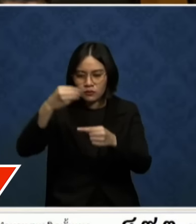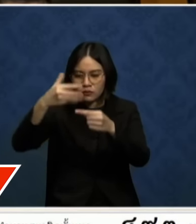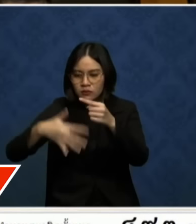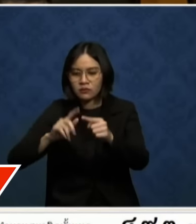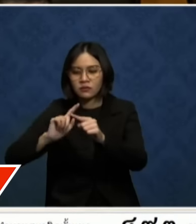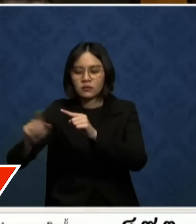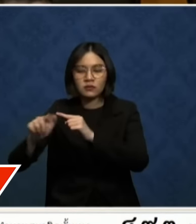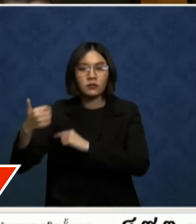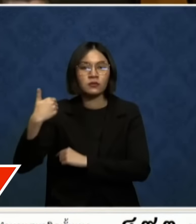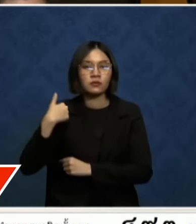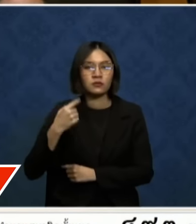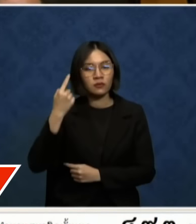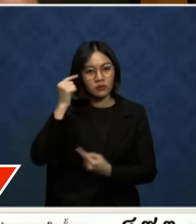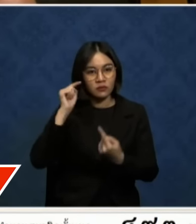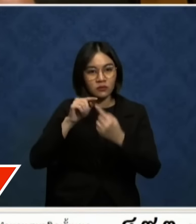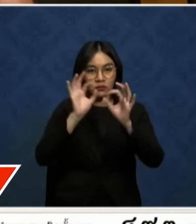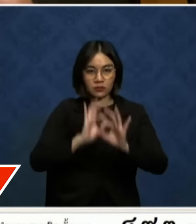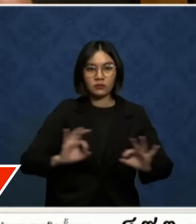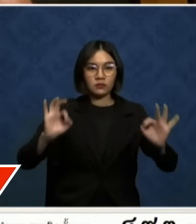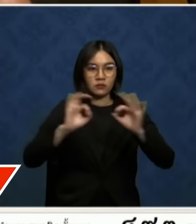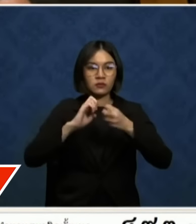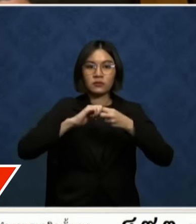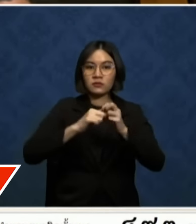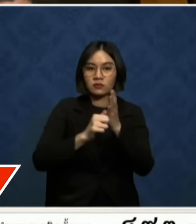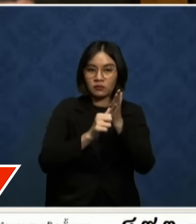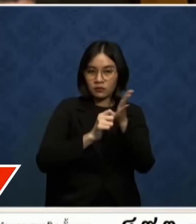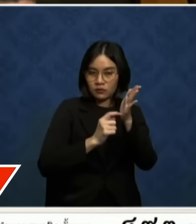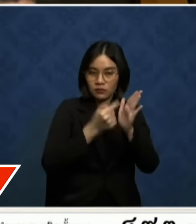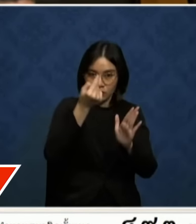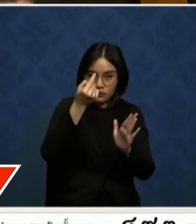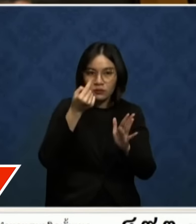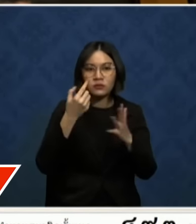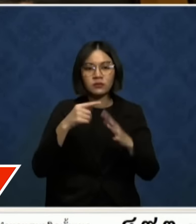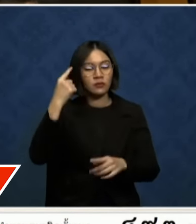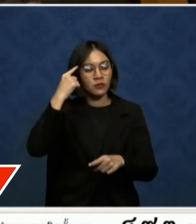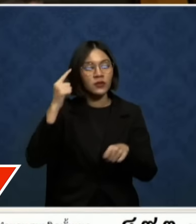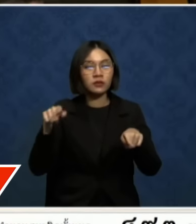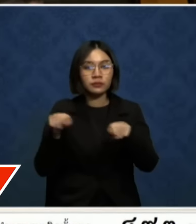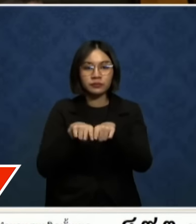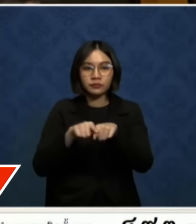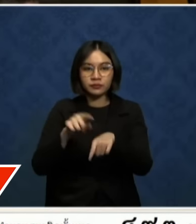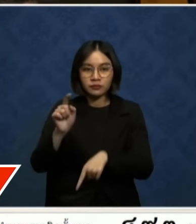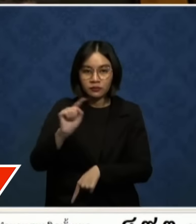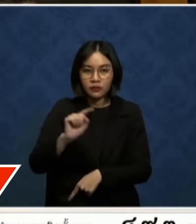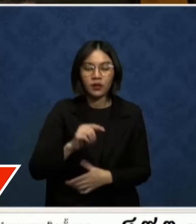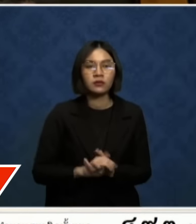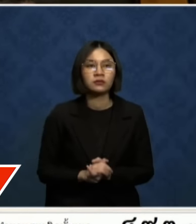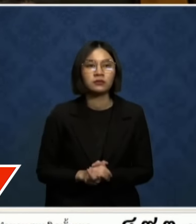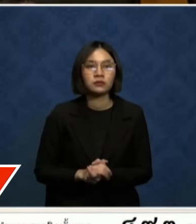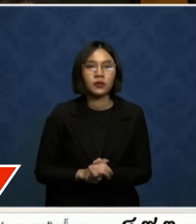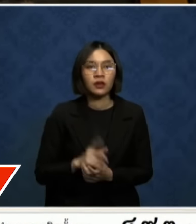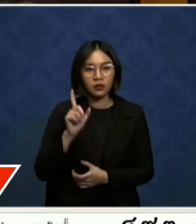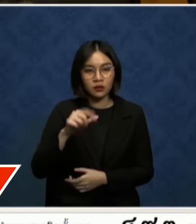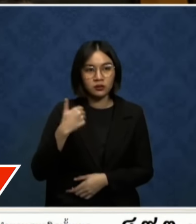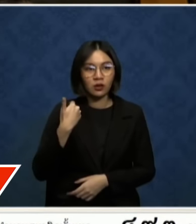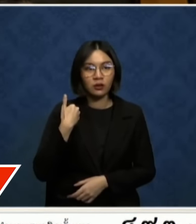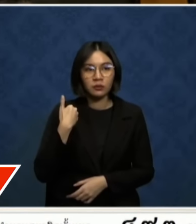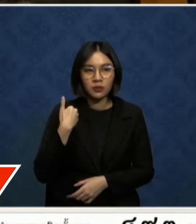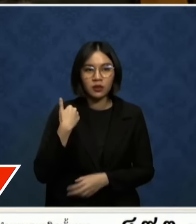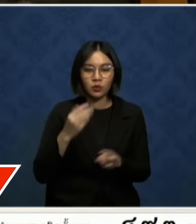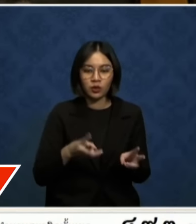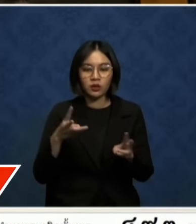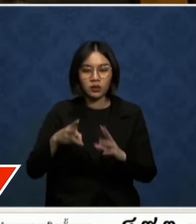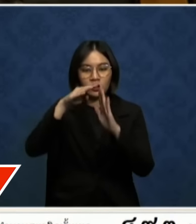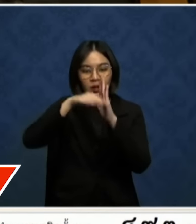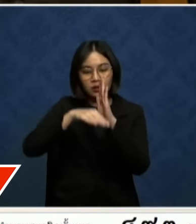ครับว่าเราให้ความสำคัญต่อการแก้ปัญหาที่ต้นตอและเราเห็นด้วยนะครับว่าเราควรที่จะมีการใช้กลไก